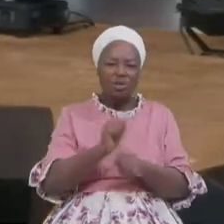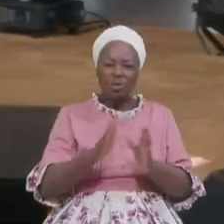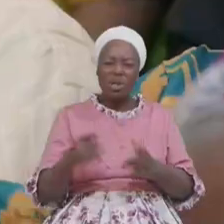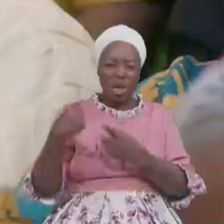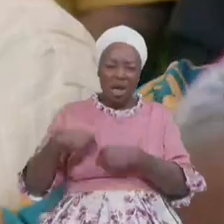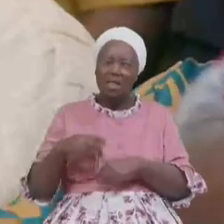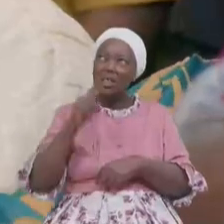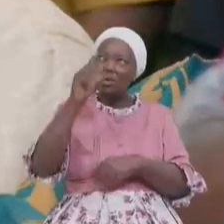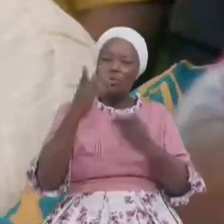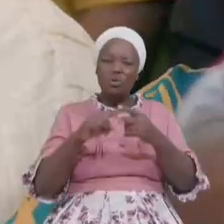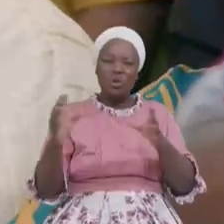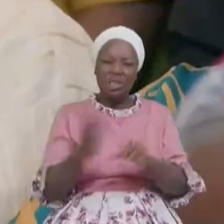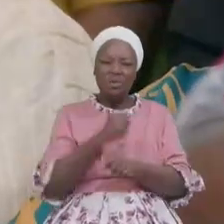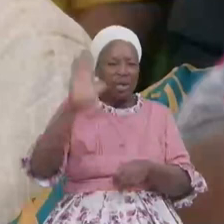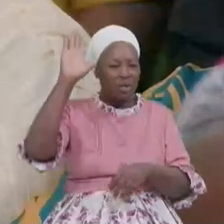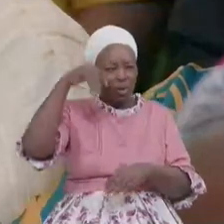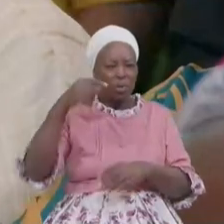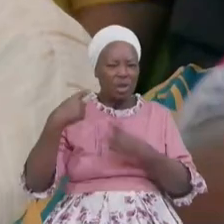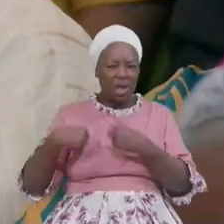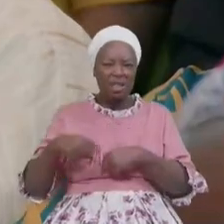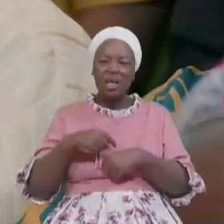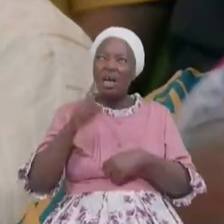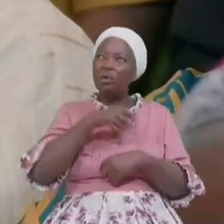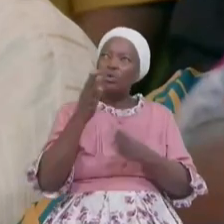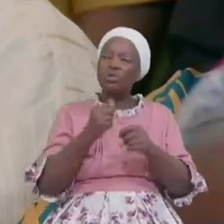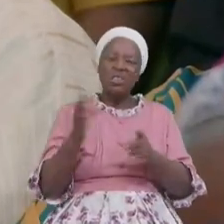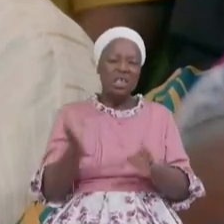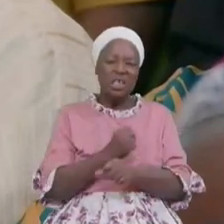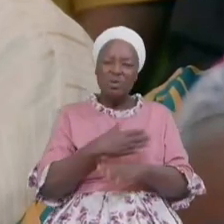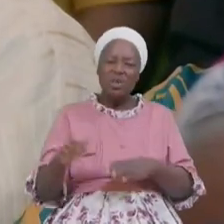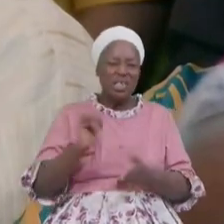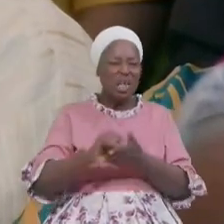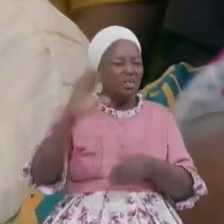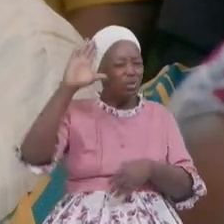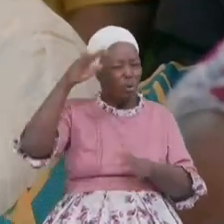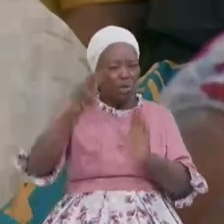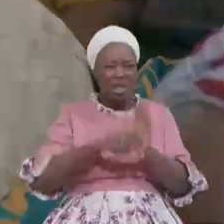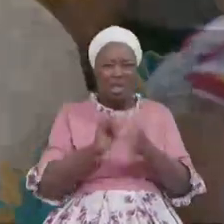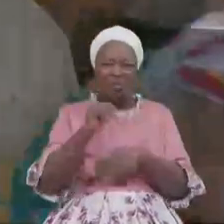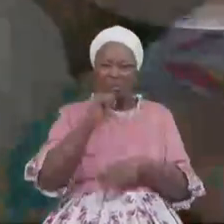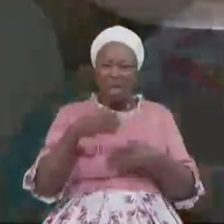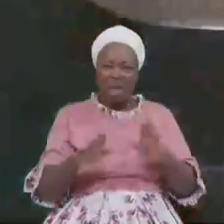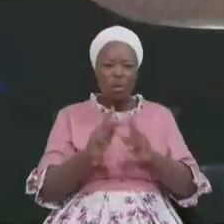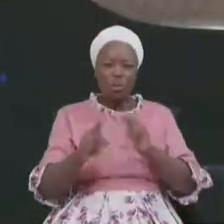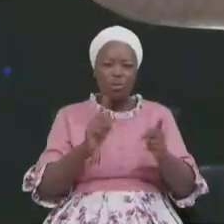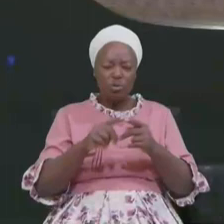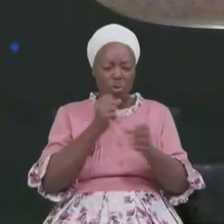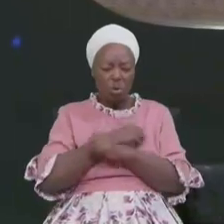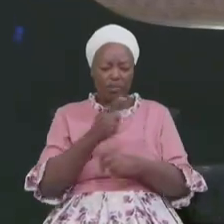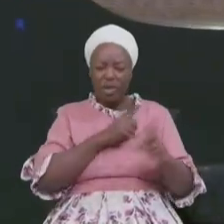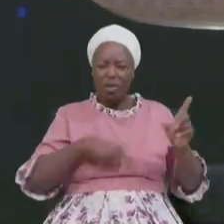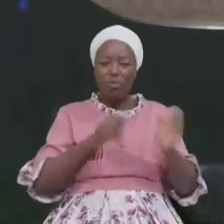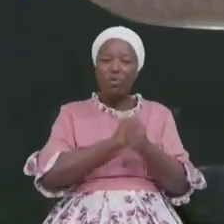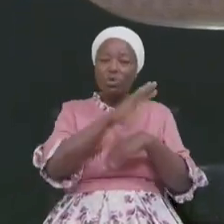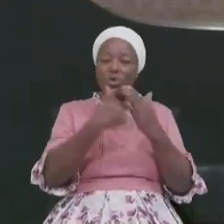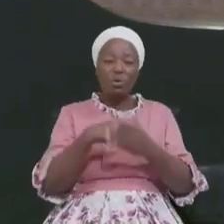ôter ce cou raide. Il veut ôter cet entêtement qui ne permet pas aux gens d'aimer Dieu de tout leur cœur, toute leur âme,